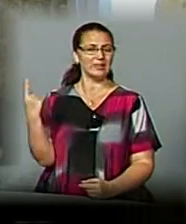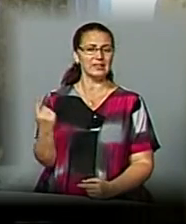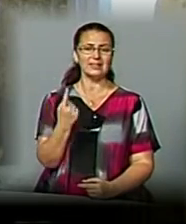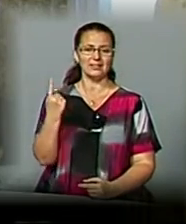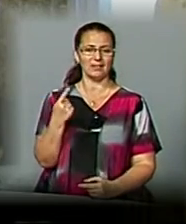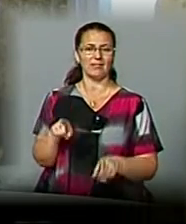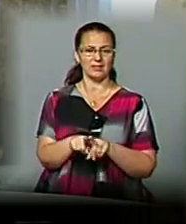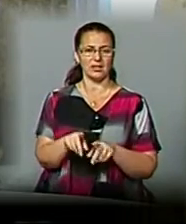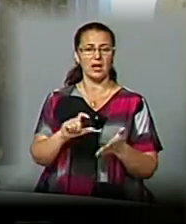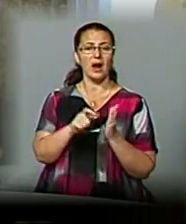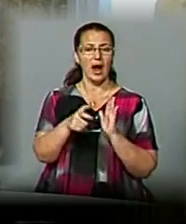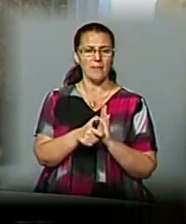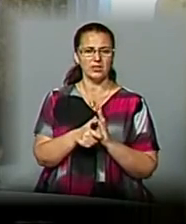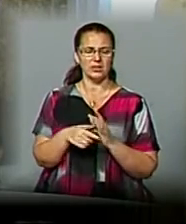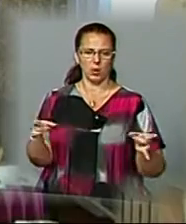відкрили так урочисто, де є